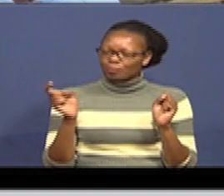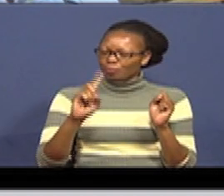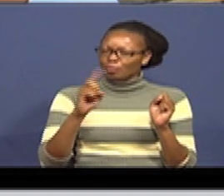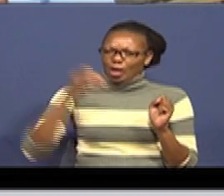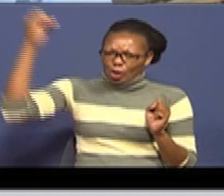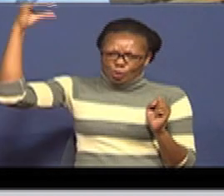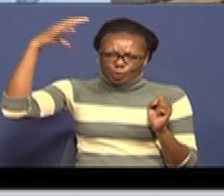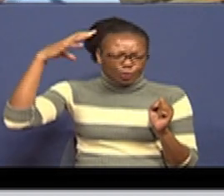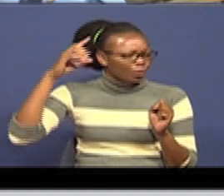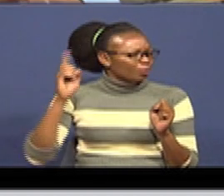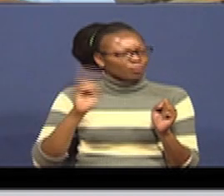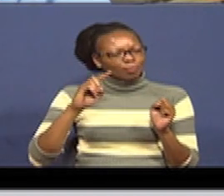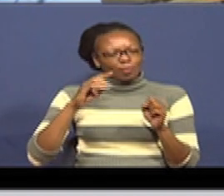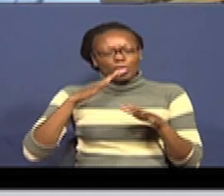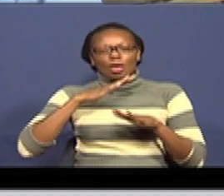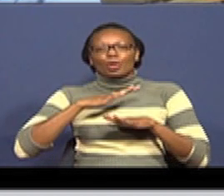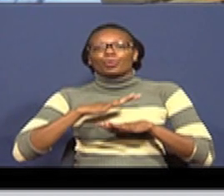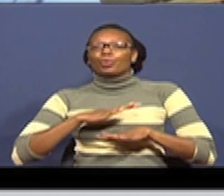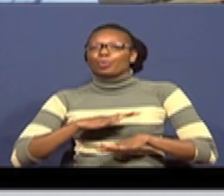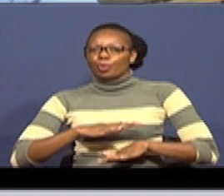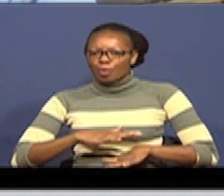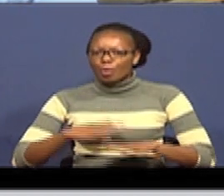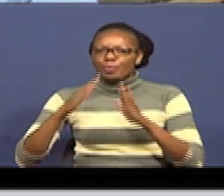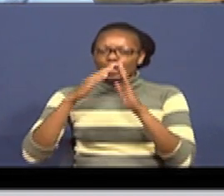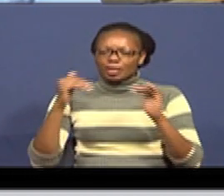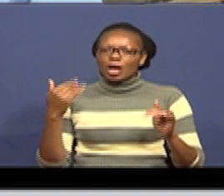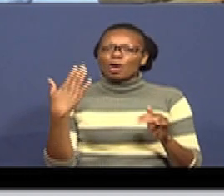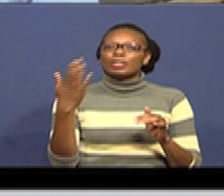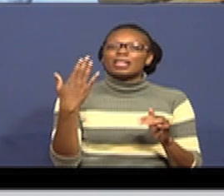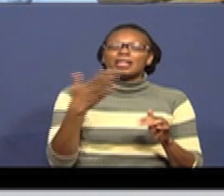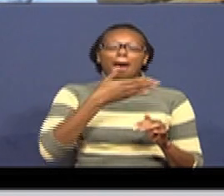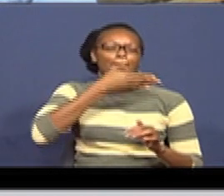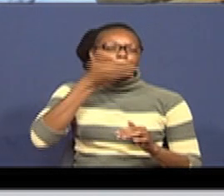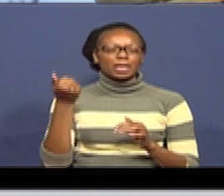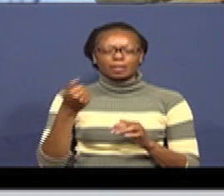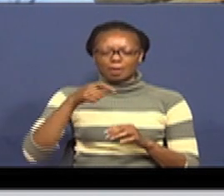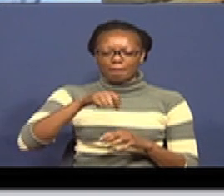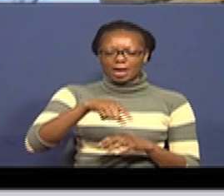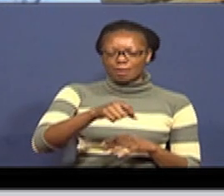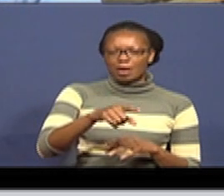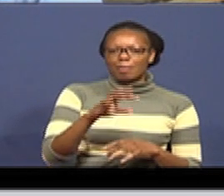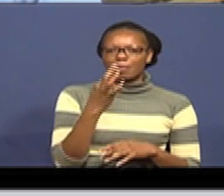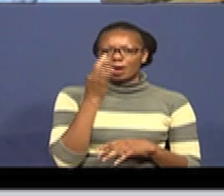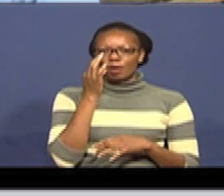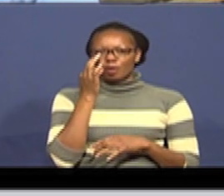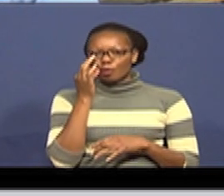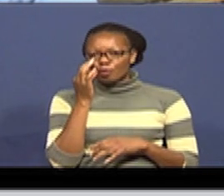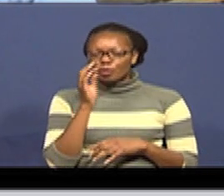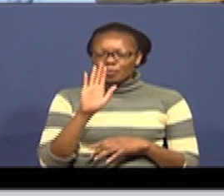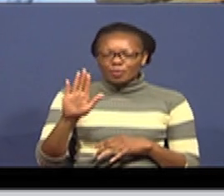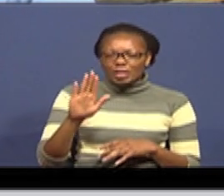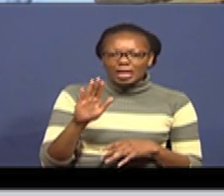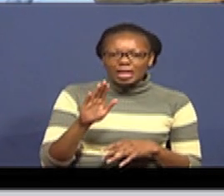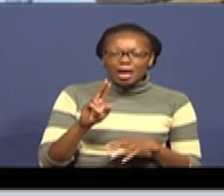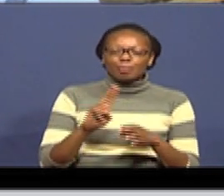mahali kuna cool temperatures ambapo hakuna baridi ya kutishia na hakuna jua kali pia. Ndio